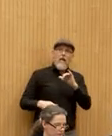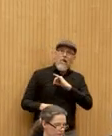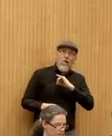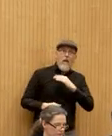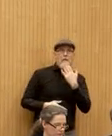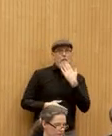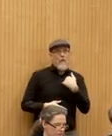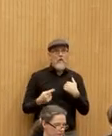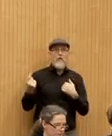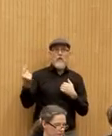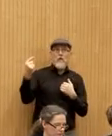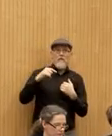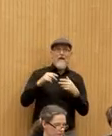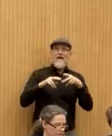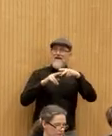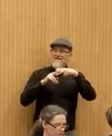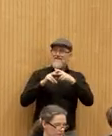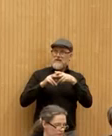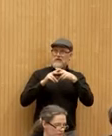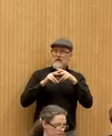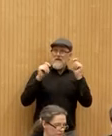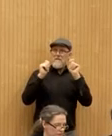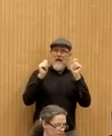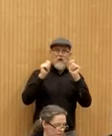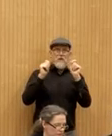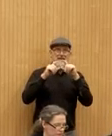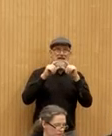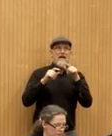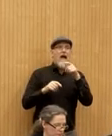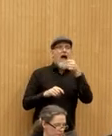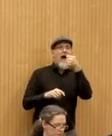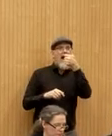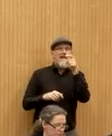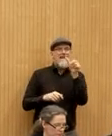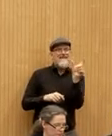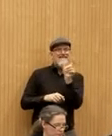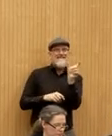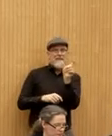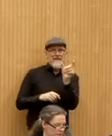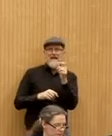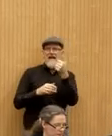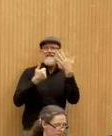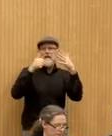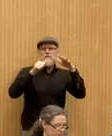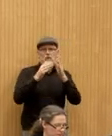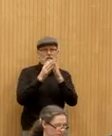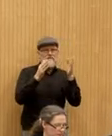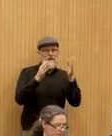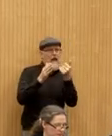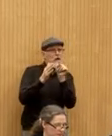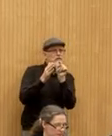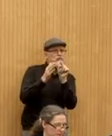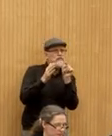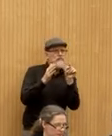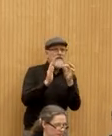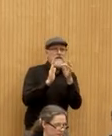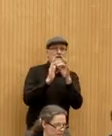findet immer im laufenden Semester statt, aber sie findet nicht statt, wenn nämlich das Semester zu Ende